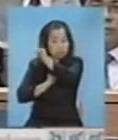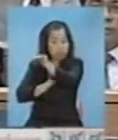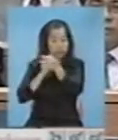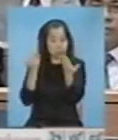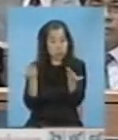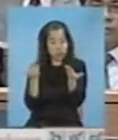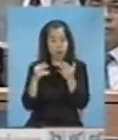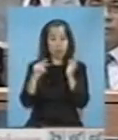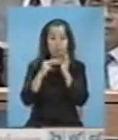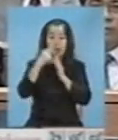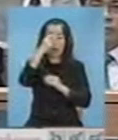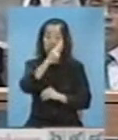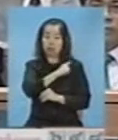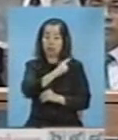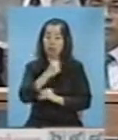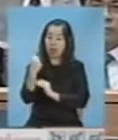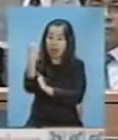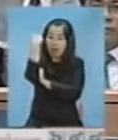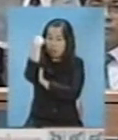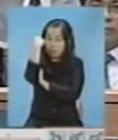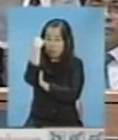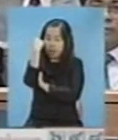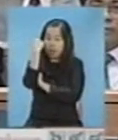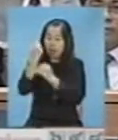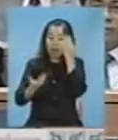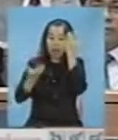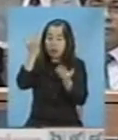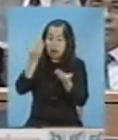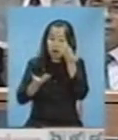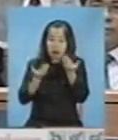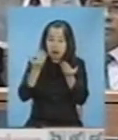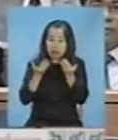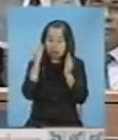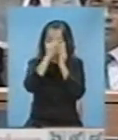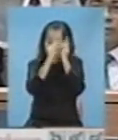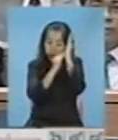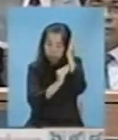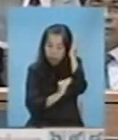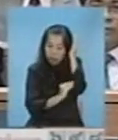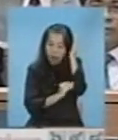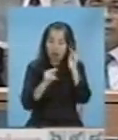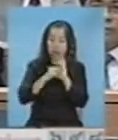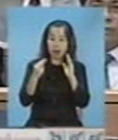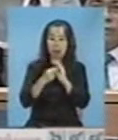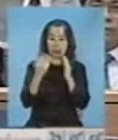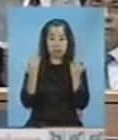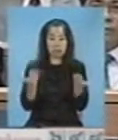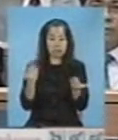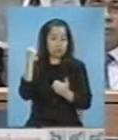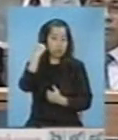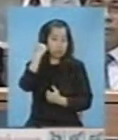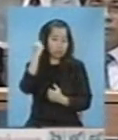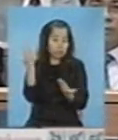คนที่มีหน้าที่อำนาจไปเติมตัวเลขเอาเท่าไหร่ก็ได้โดยไม่มีหลักประกัน